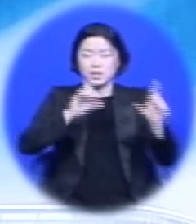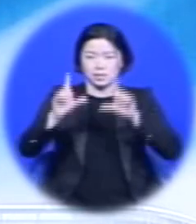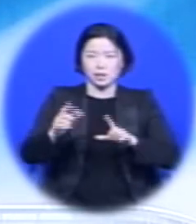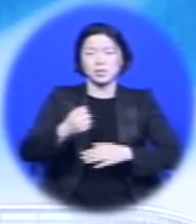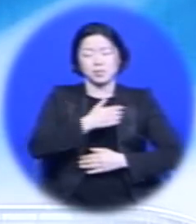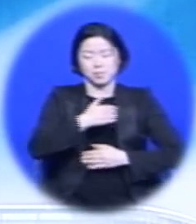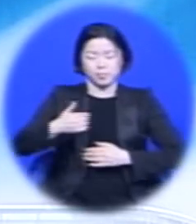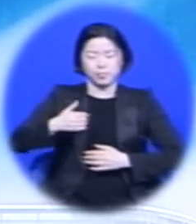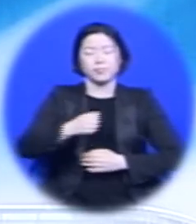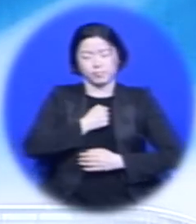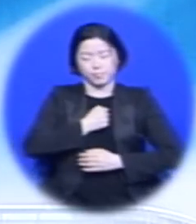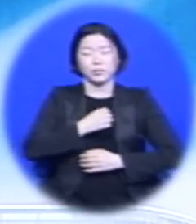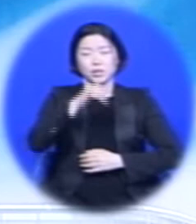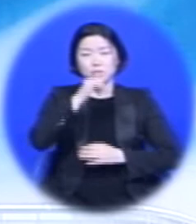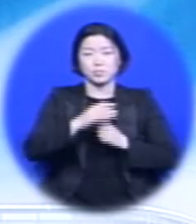겁니다.